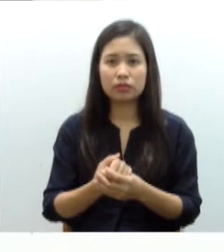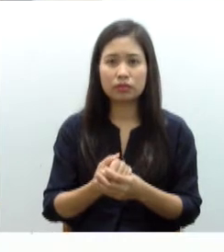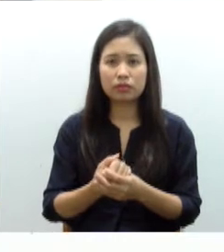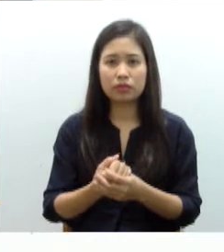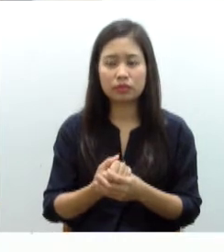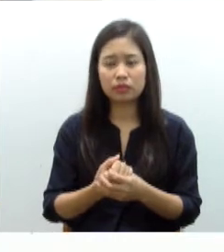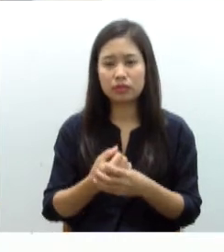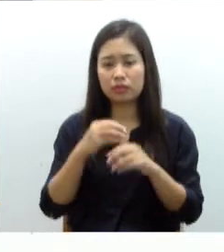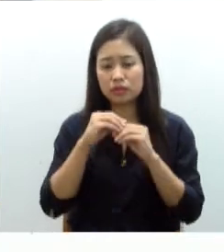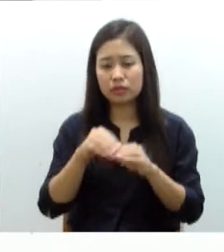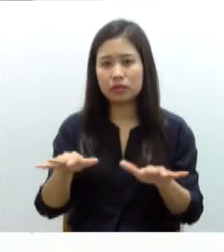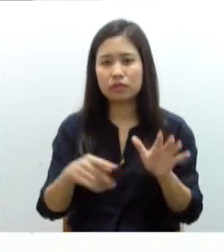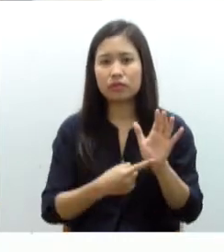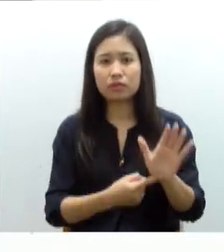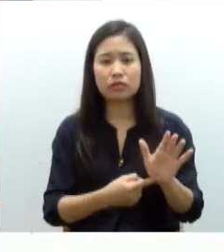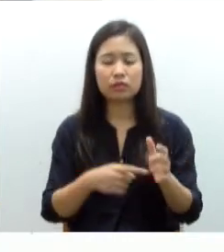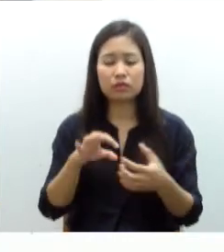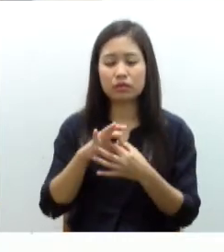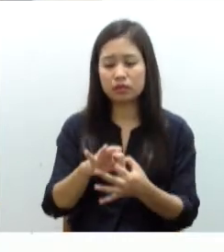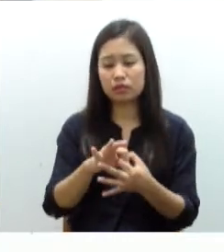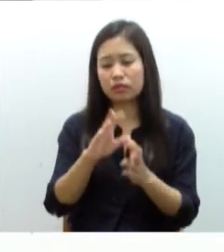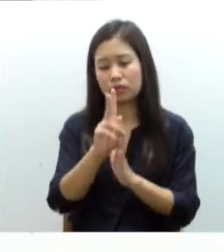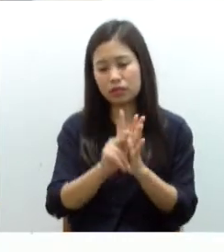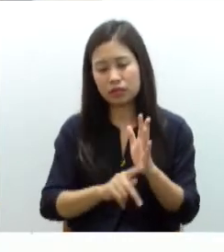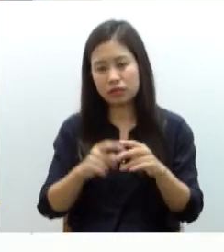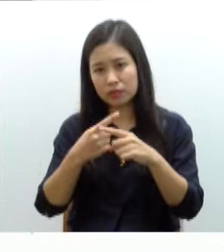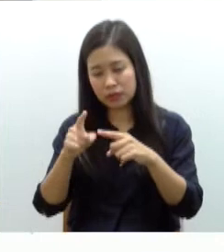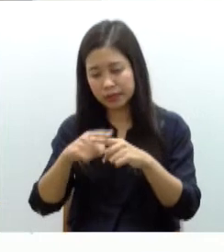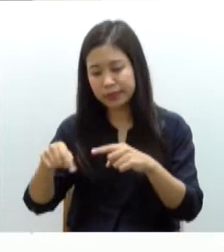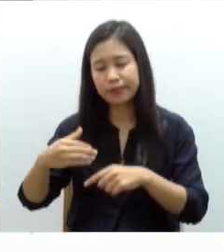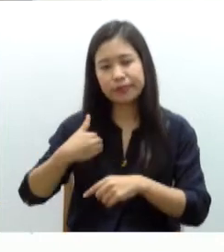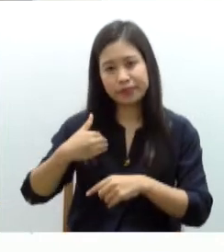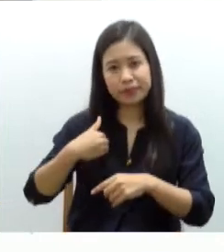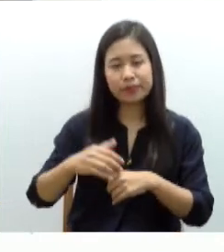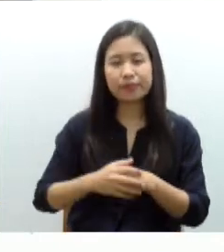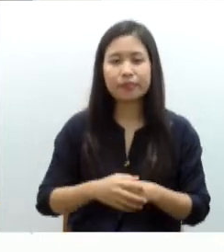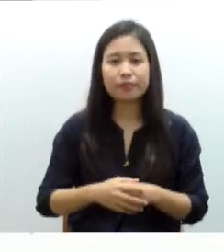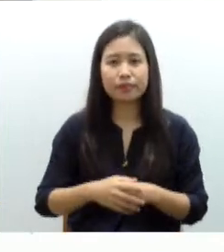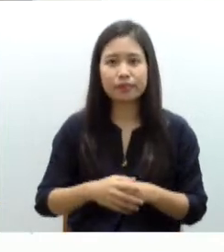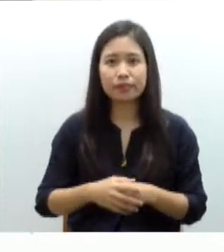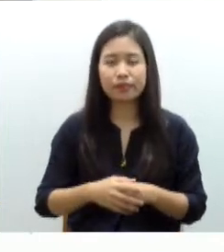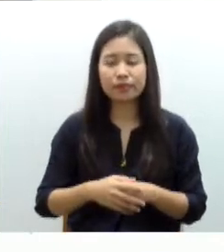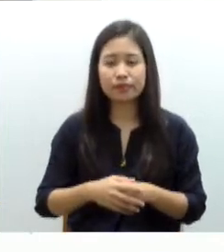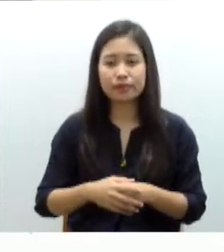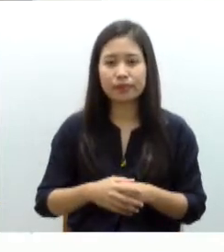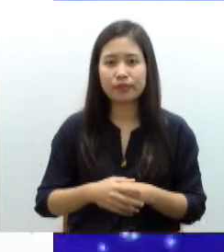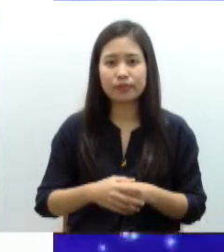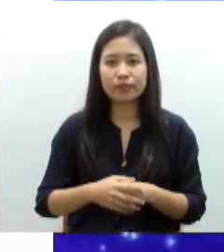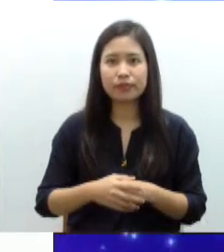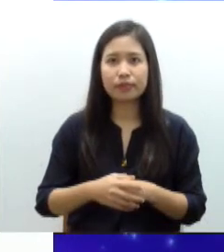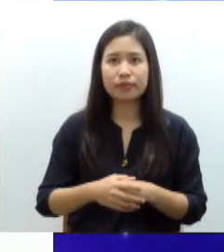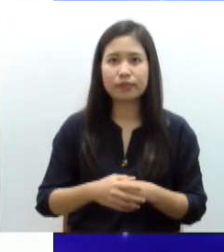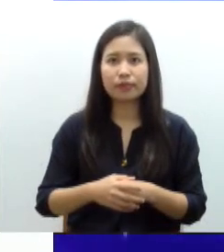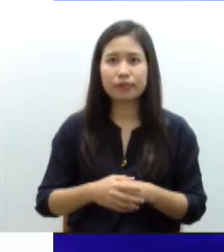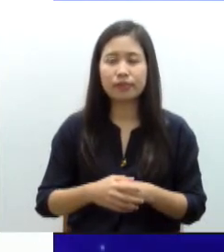ารถที่จะประเมินได้โดยผ่าน QR code ต่างๆเหล่านี้เรามีให้ครบทุกหน่วยสามารถเสิร์ชหาได้ทันทีนะครับของสพท.ก็เช่นกันเ